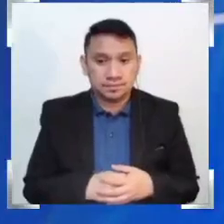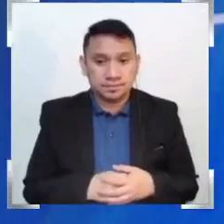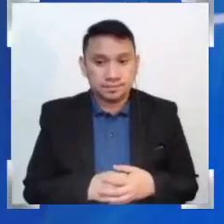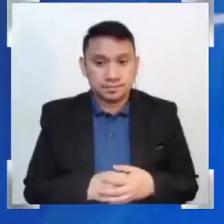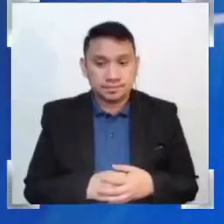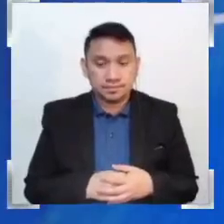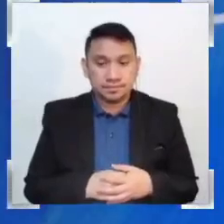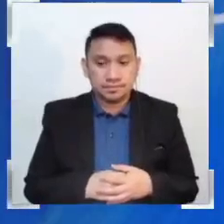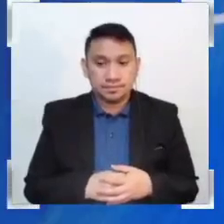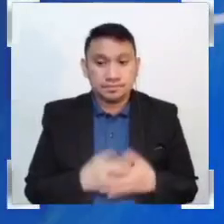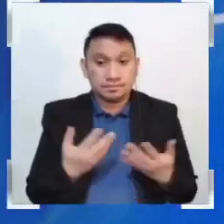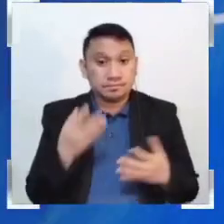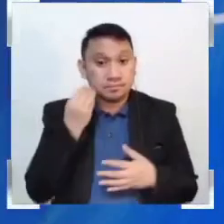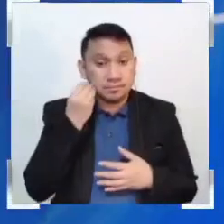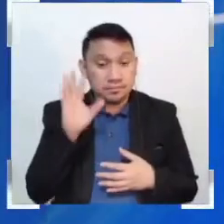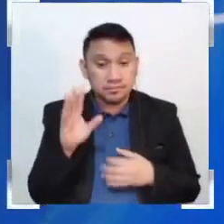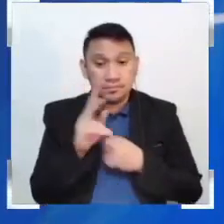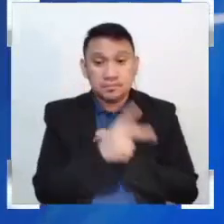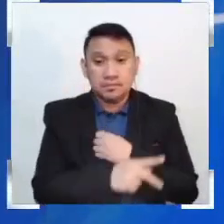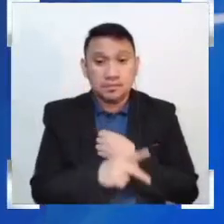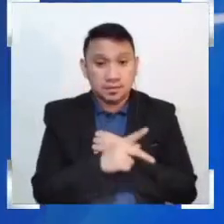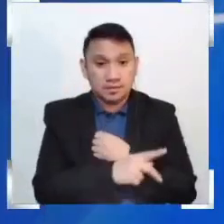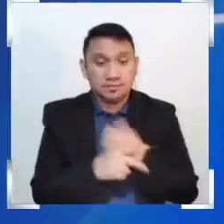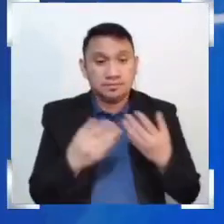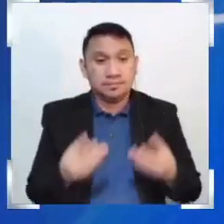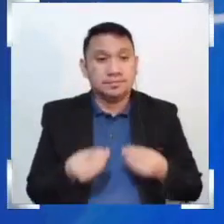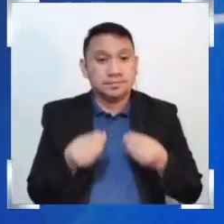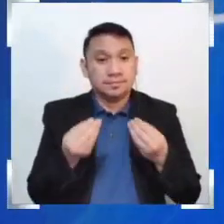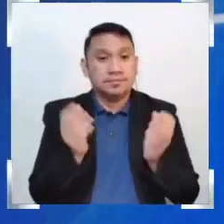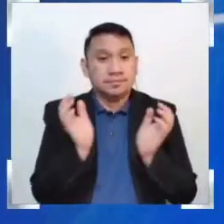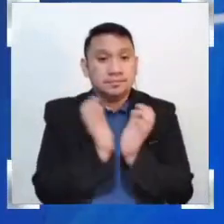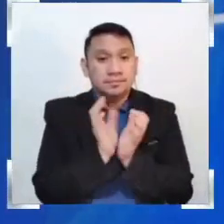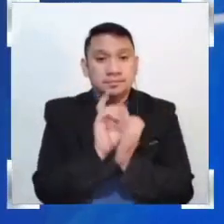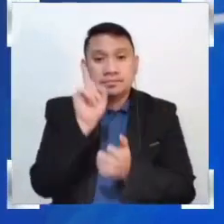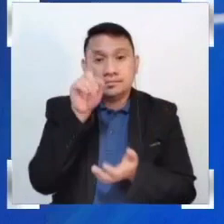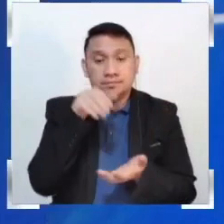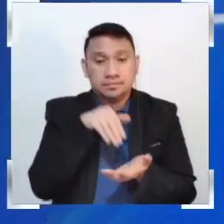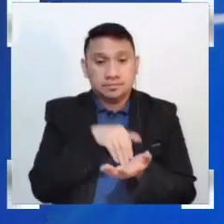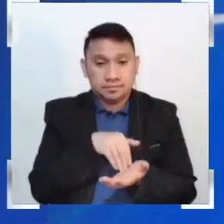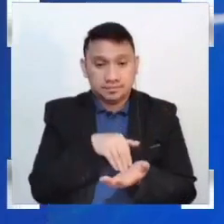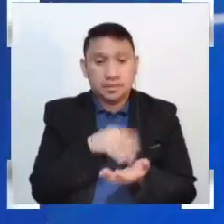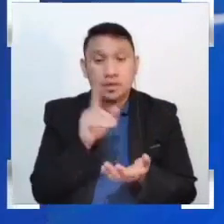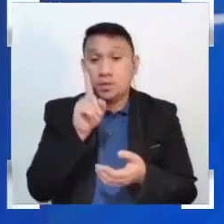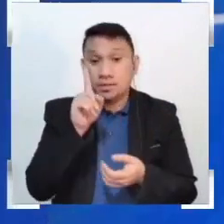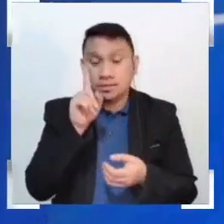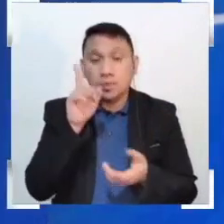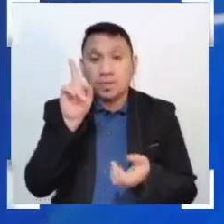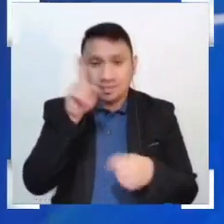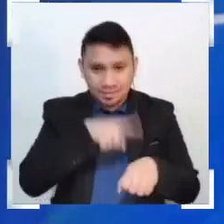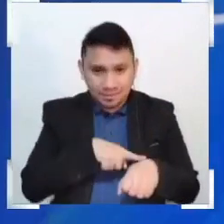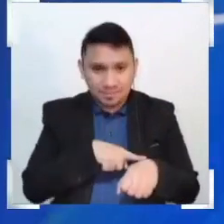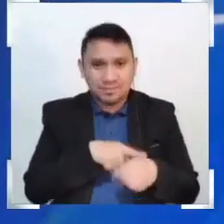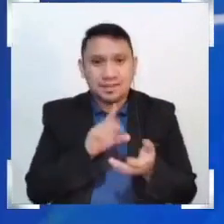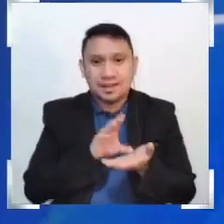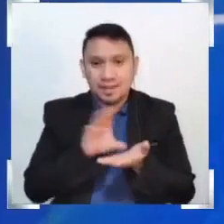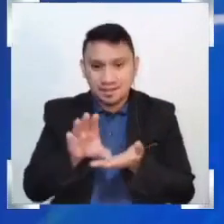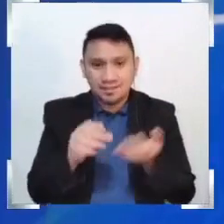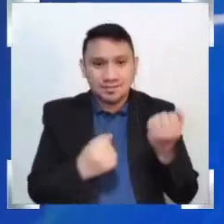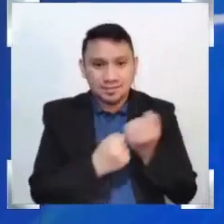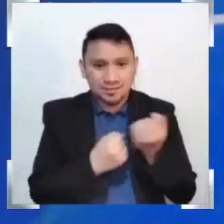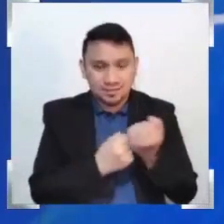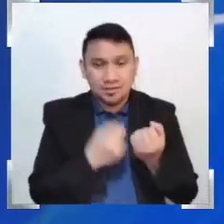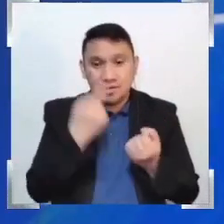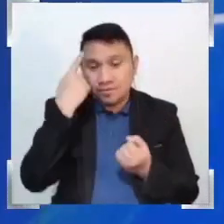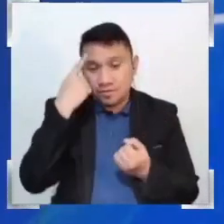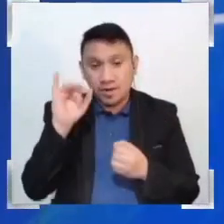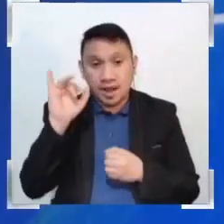Para mapauwi na sa kanilang probinsya, magbibigay ang DSWD ng one-time cash assistance sa mga katutubong nanlilimos sa